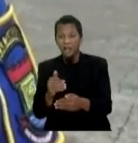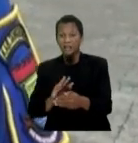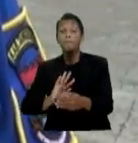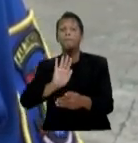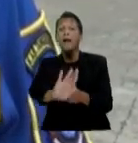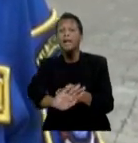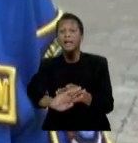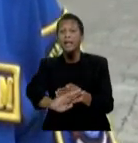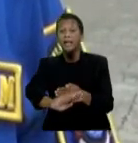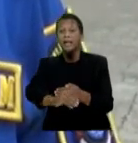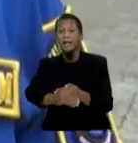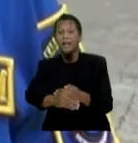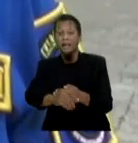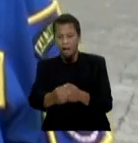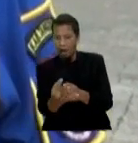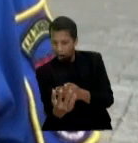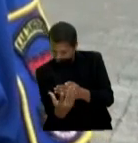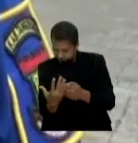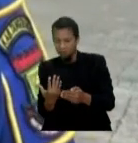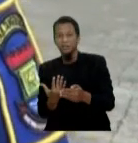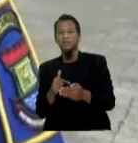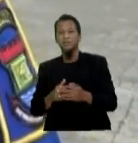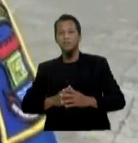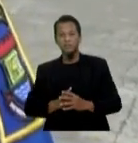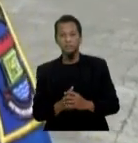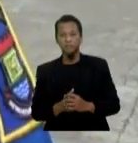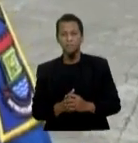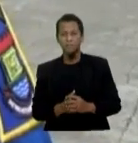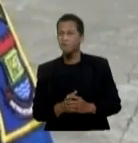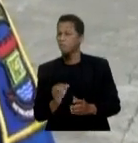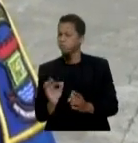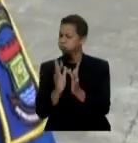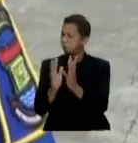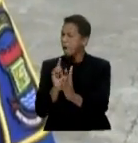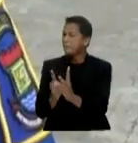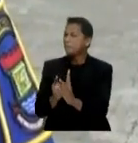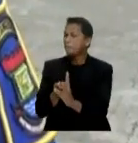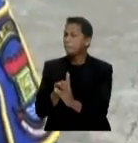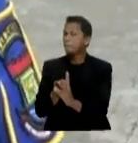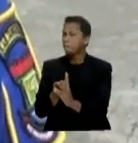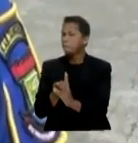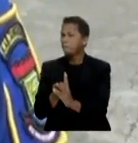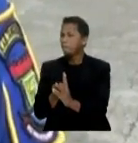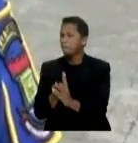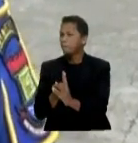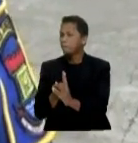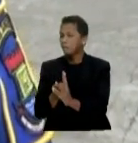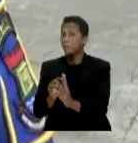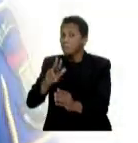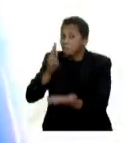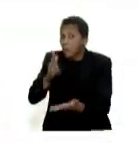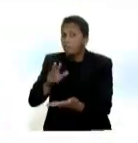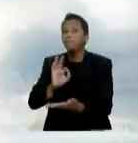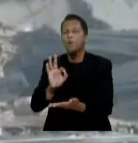Dugaannya apa sih, Pak? Ya? Dugaannya, penyebabnya kebakaran? Ya, dugaan kita masih ini belum kita pastikan ya, apakah ada di korsleting